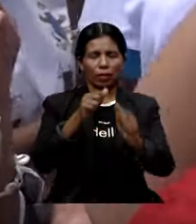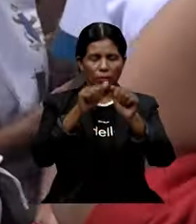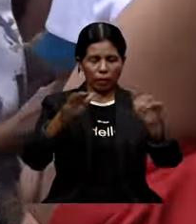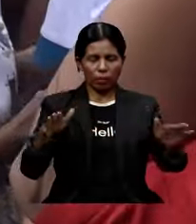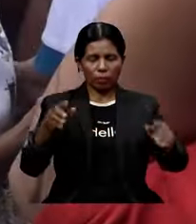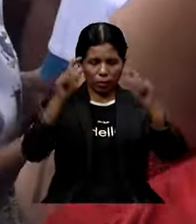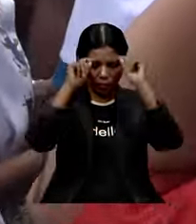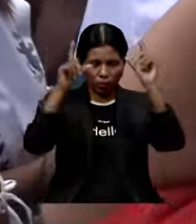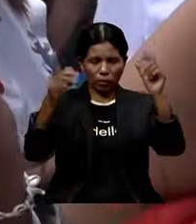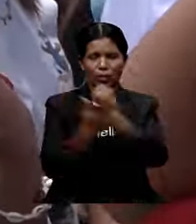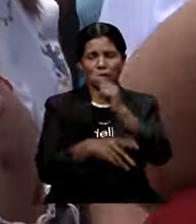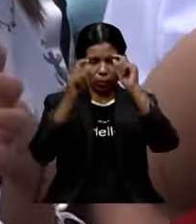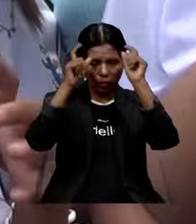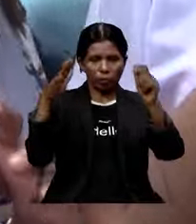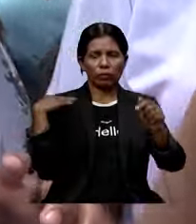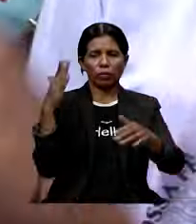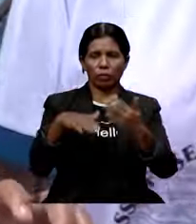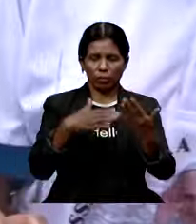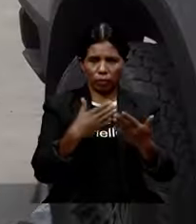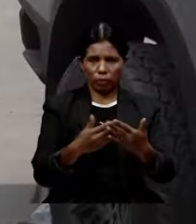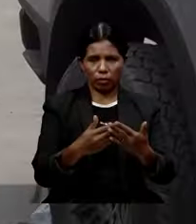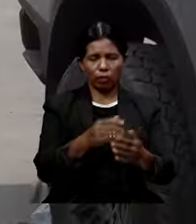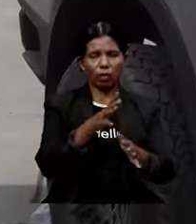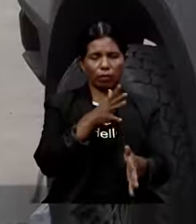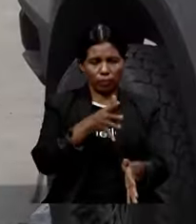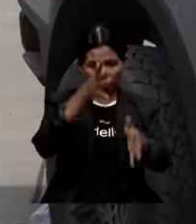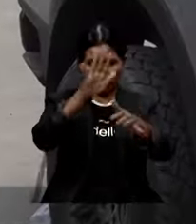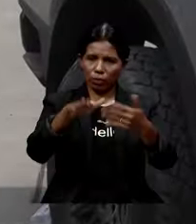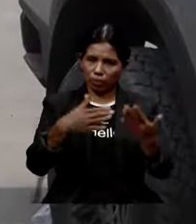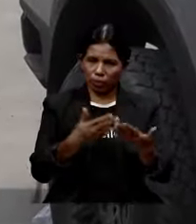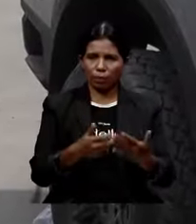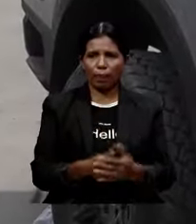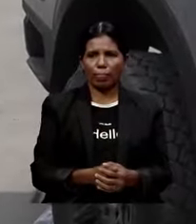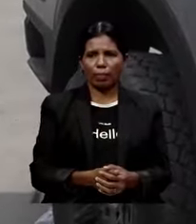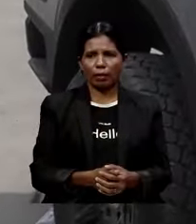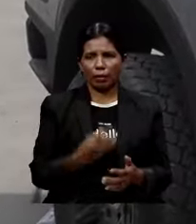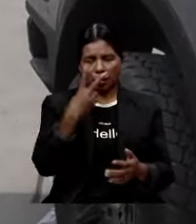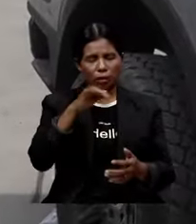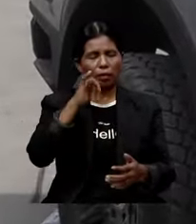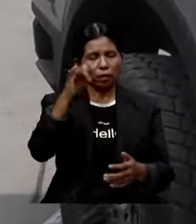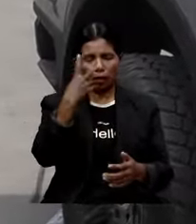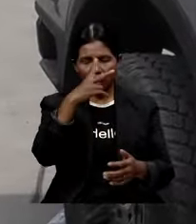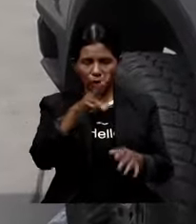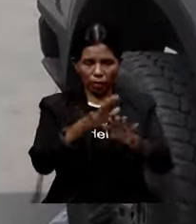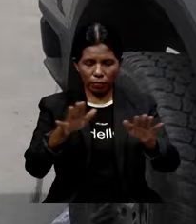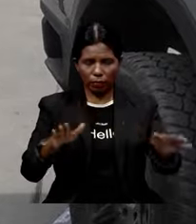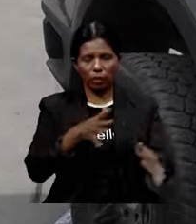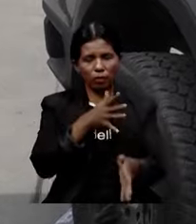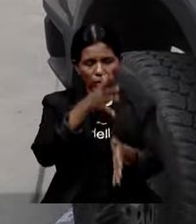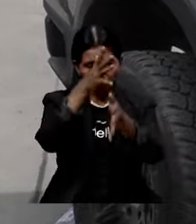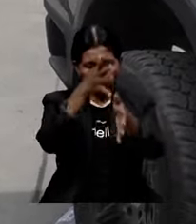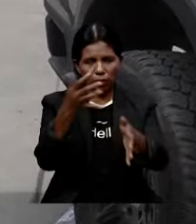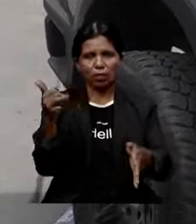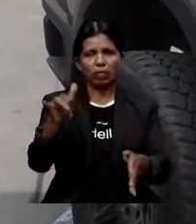sira fieto mana kita bot no katua no ferik sira. Hari ferik sira horsek ni kolya dan hari ferik katua sira lebih